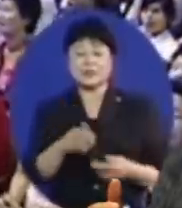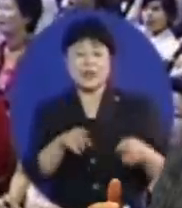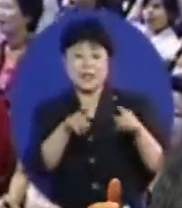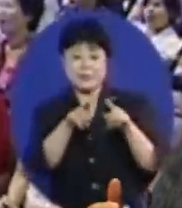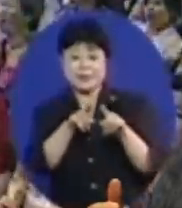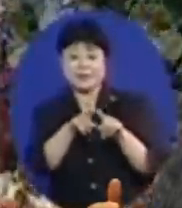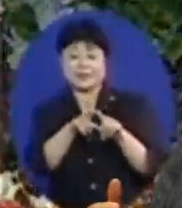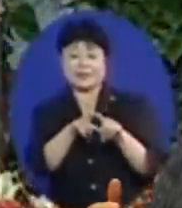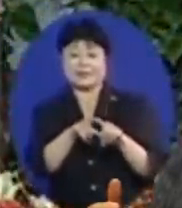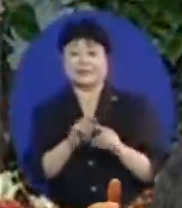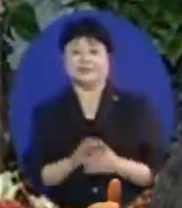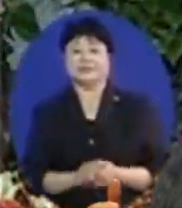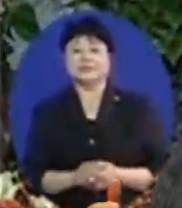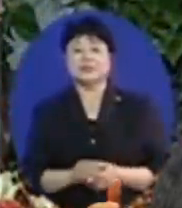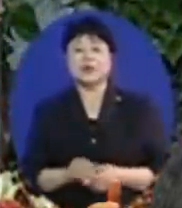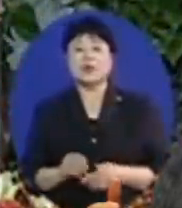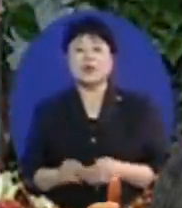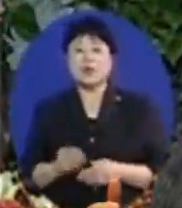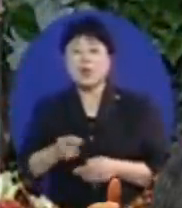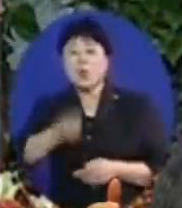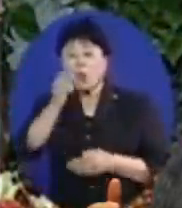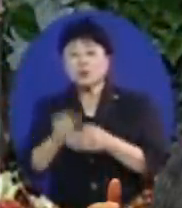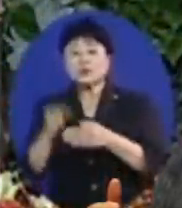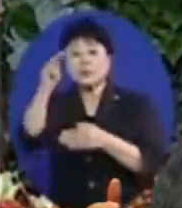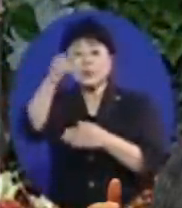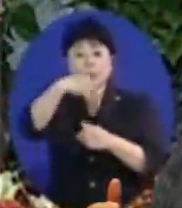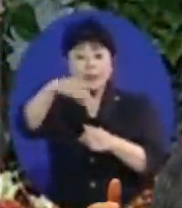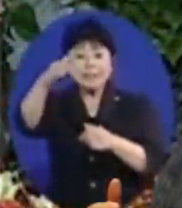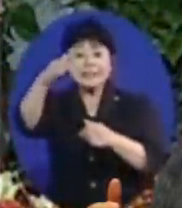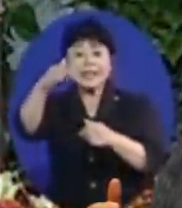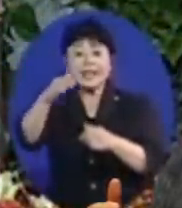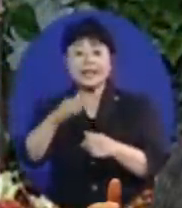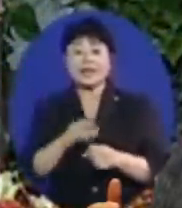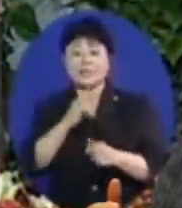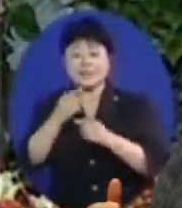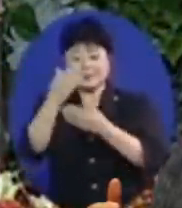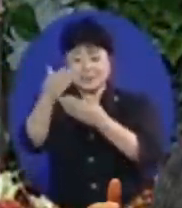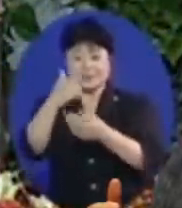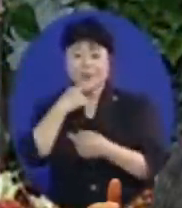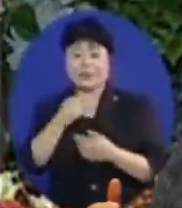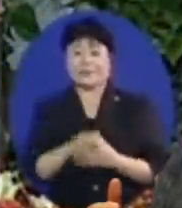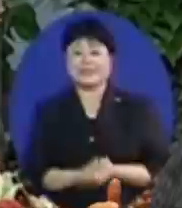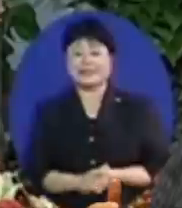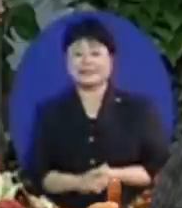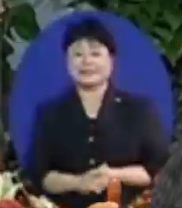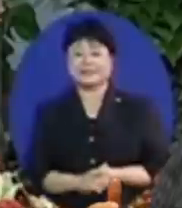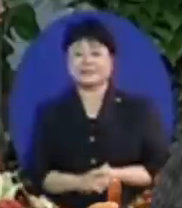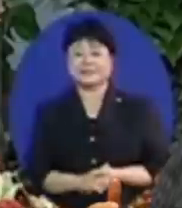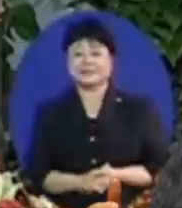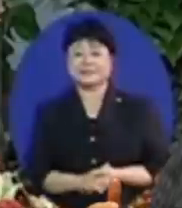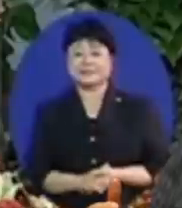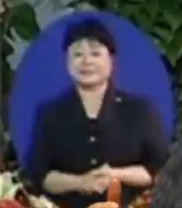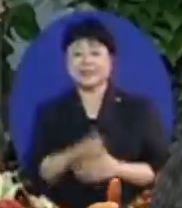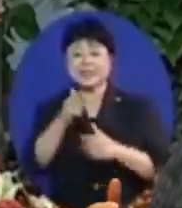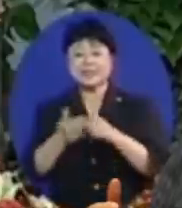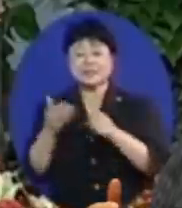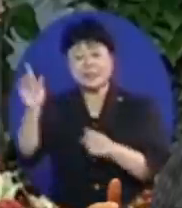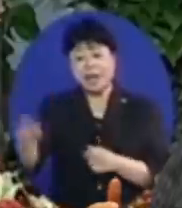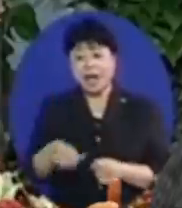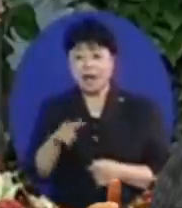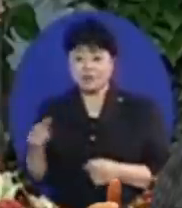여러분과 함께 호수 저편으로 건너가자라는 제목으로 말씀을 전하고자 합니다. 예수님이